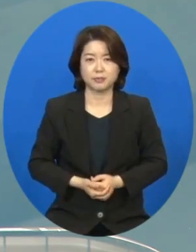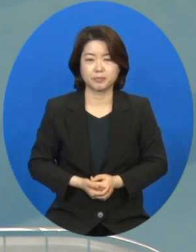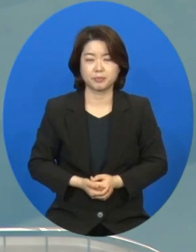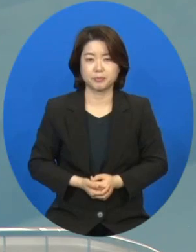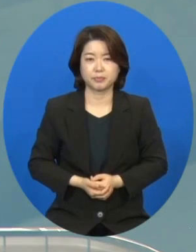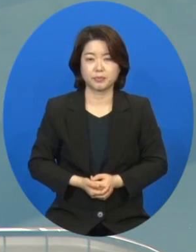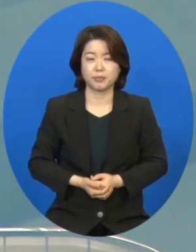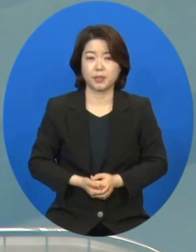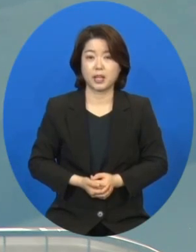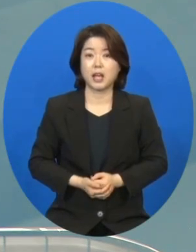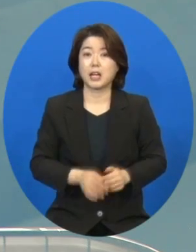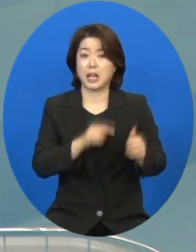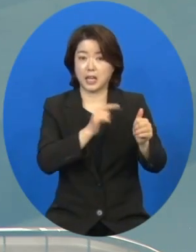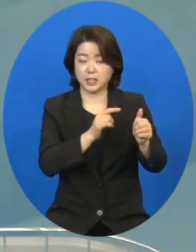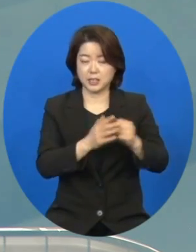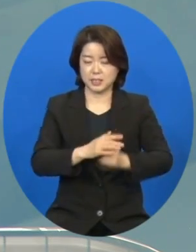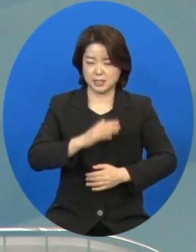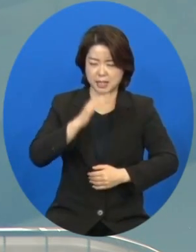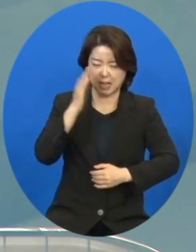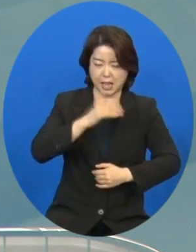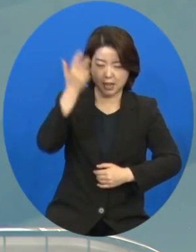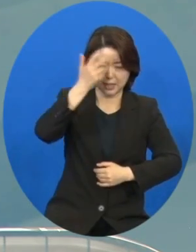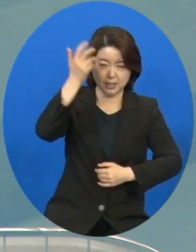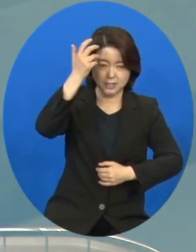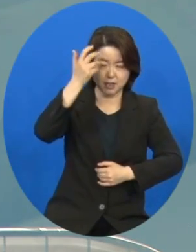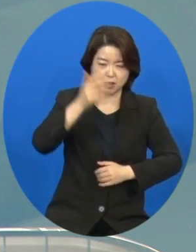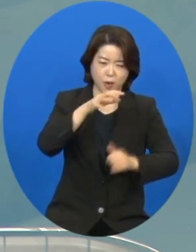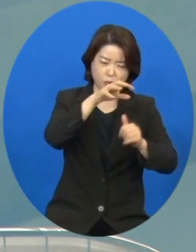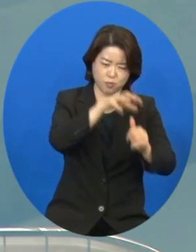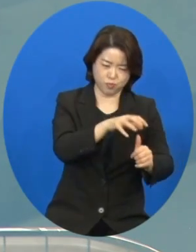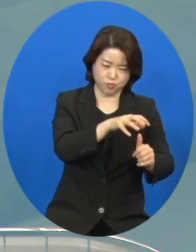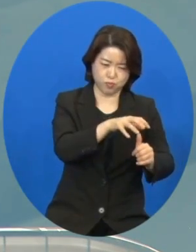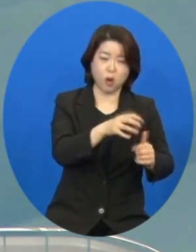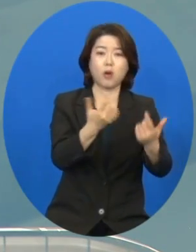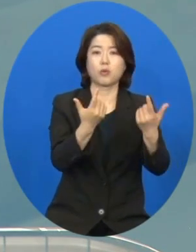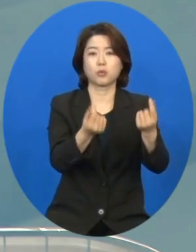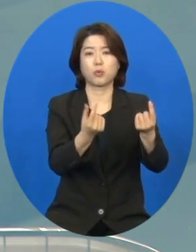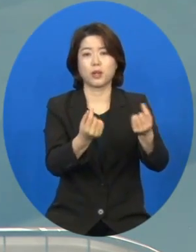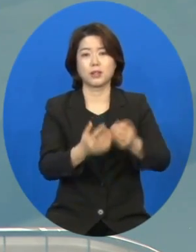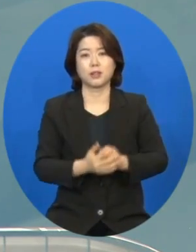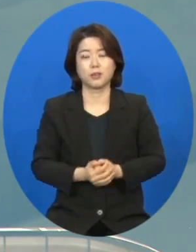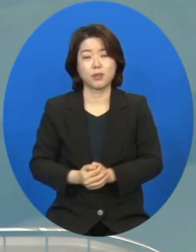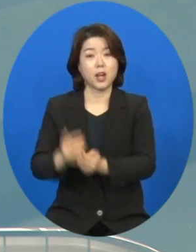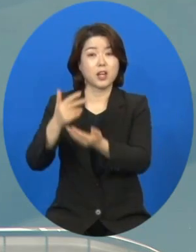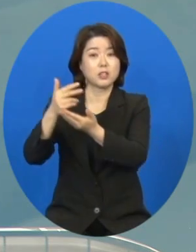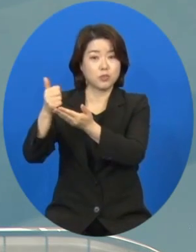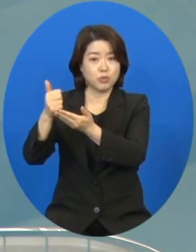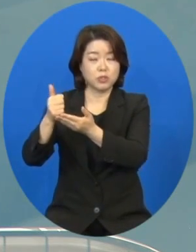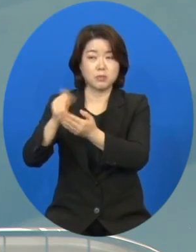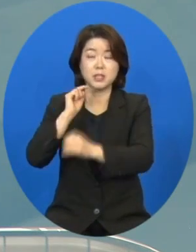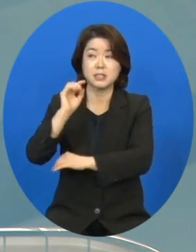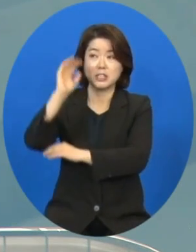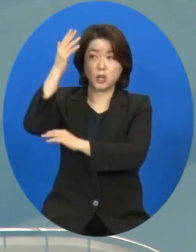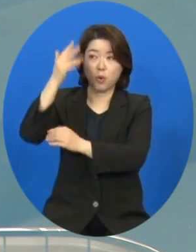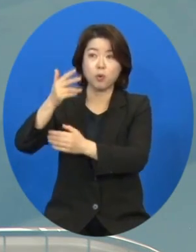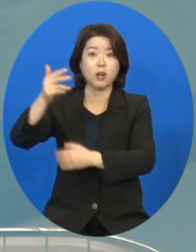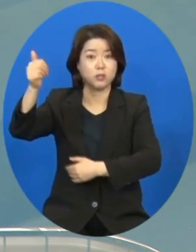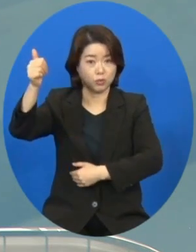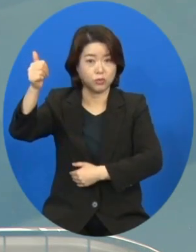그는 악한 영에 사실은 사로잡혀 있었던 겁니다. 주님이 영광의